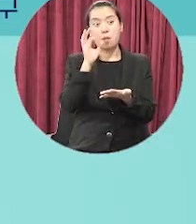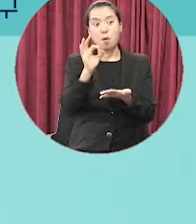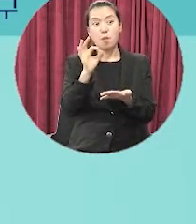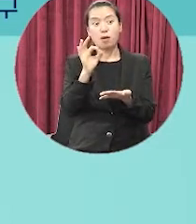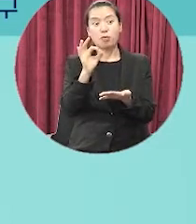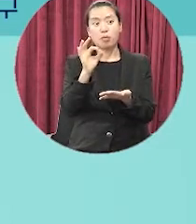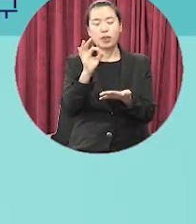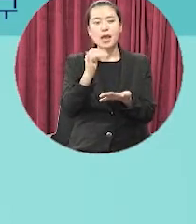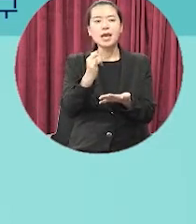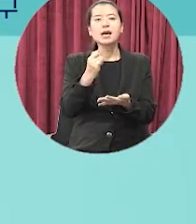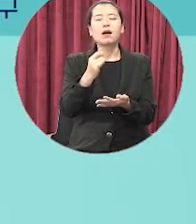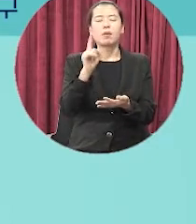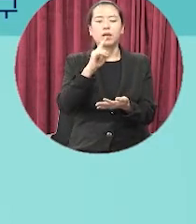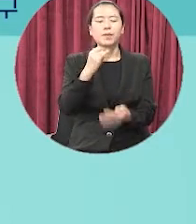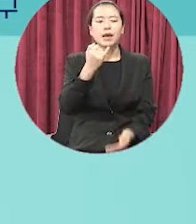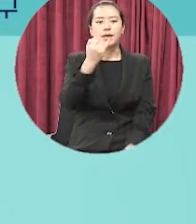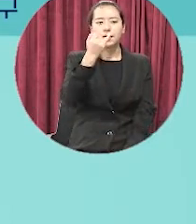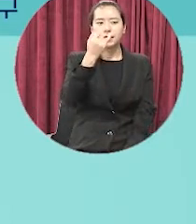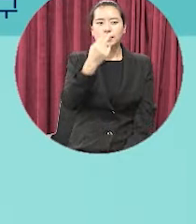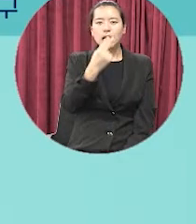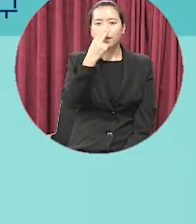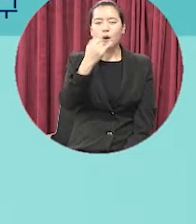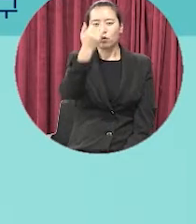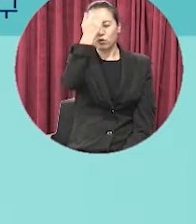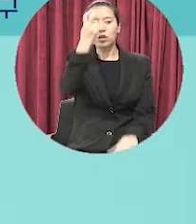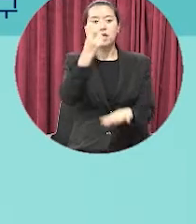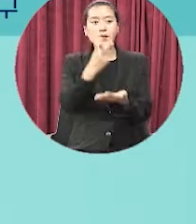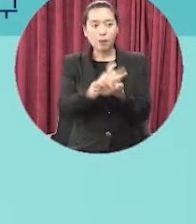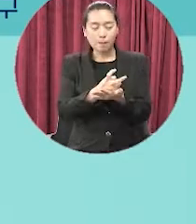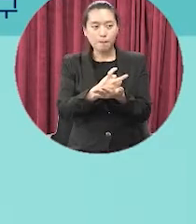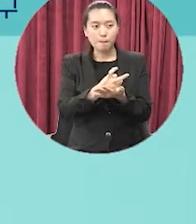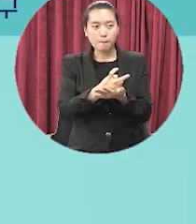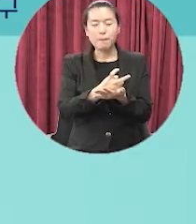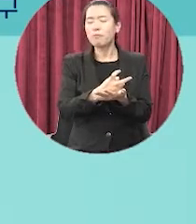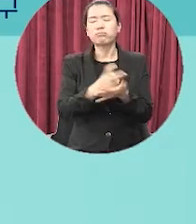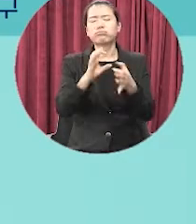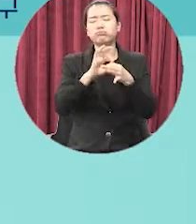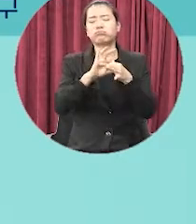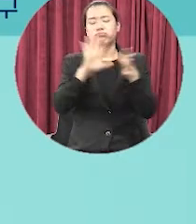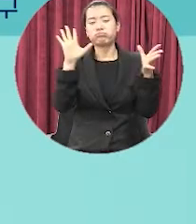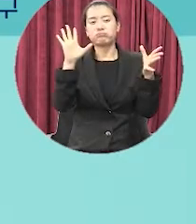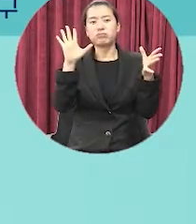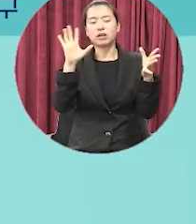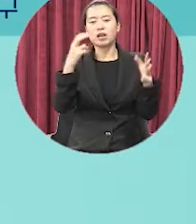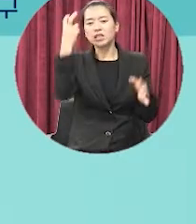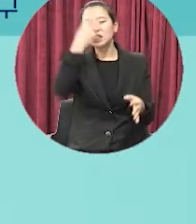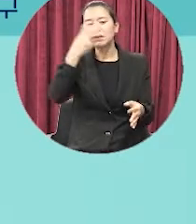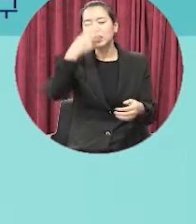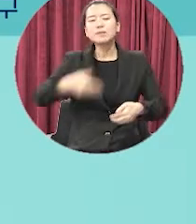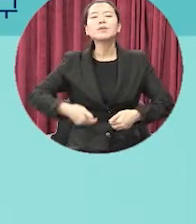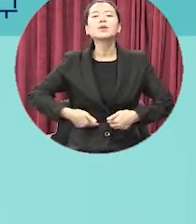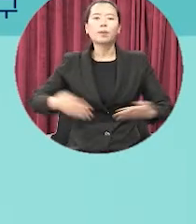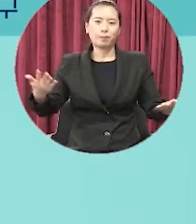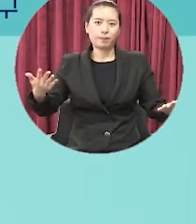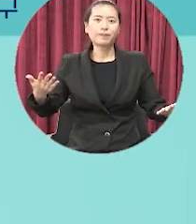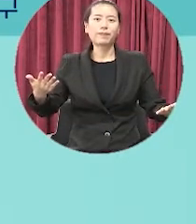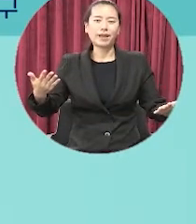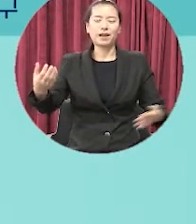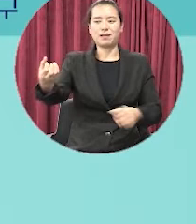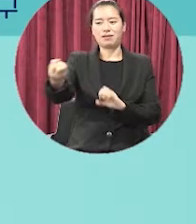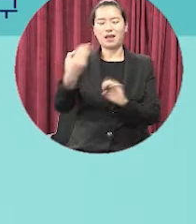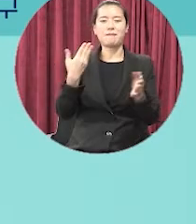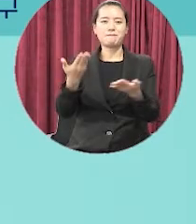즉 생물 이 법의 규제 사항이 아니다 라 ra rb 도 필요없고 알려 b 팀이 면제 조차도 필요없다는 색채는 결과를 유권해석을 얻었고